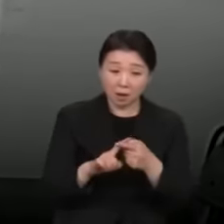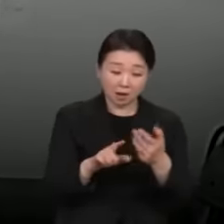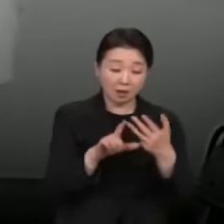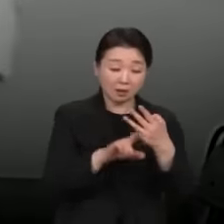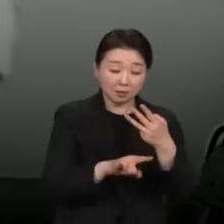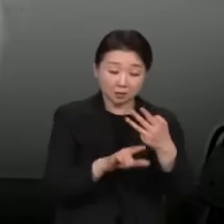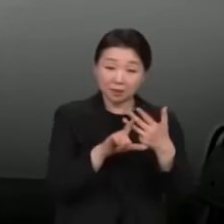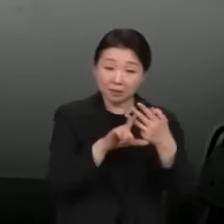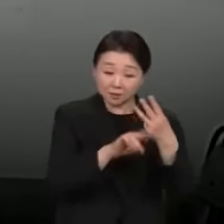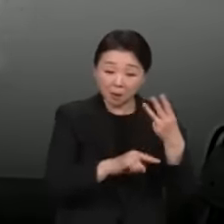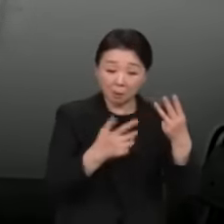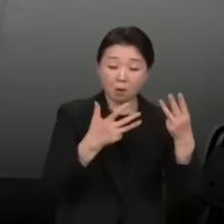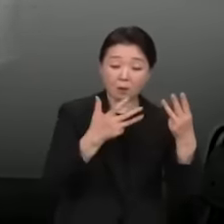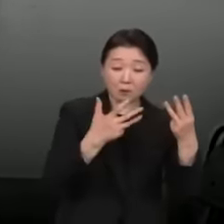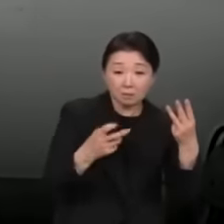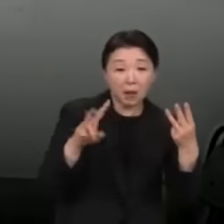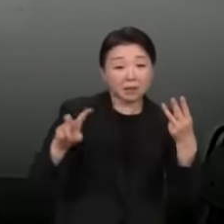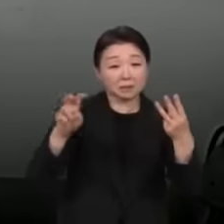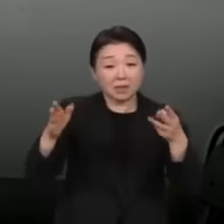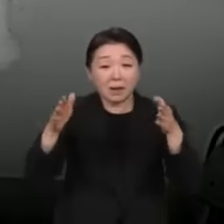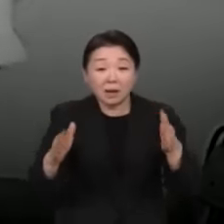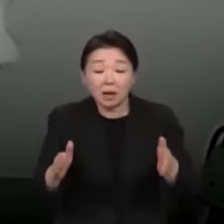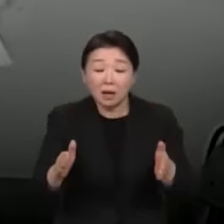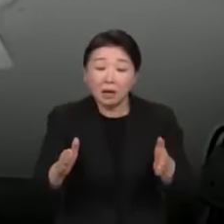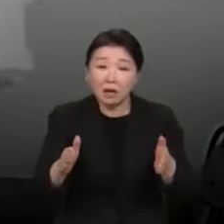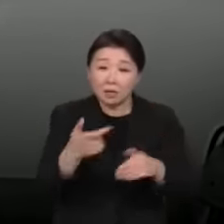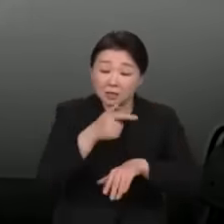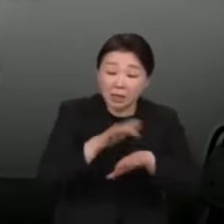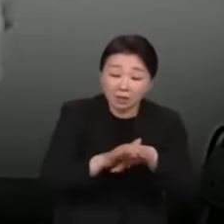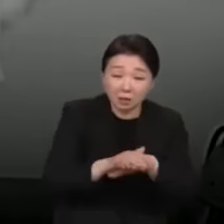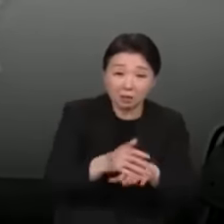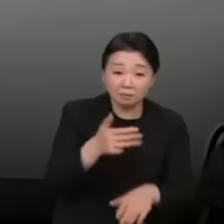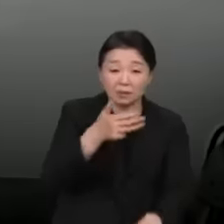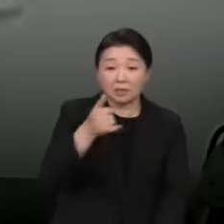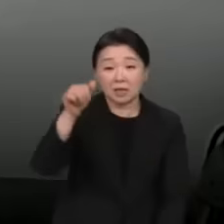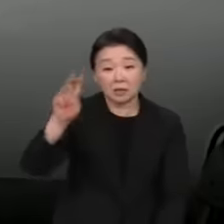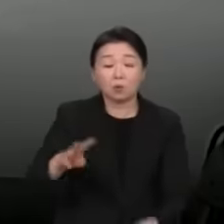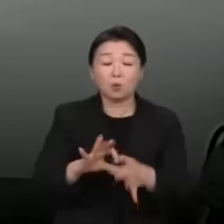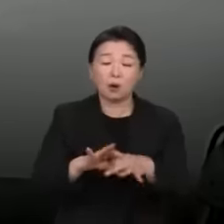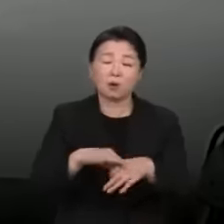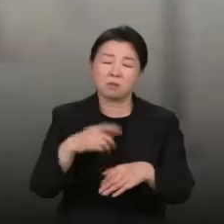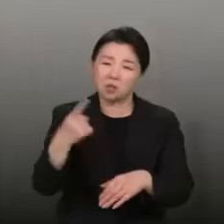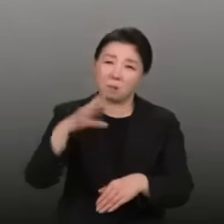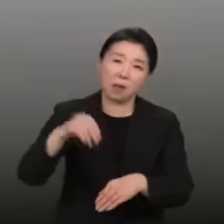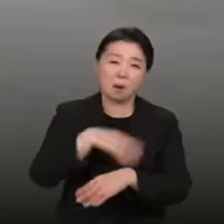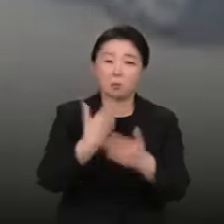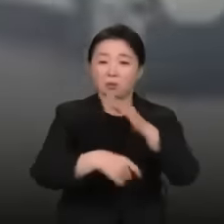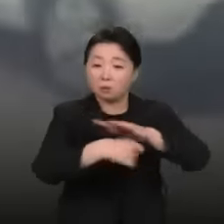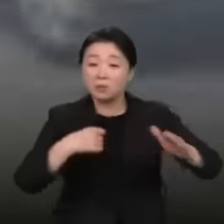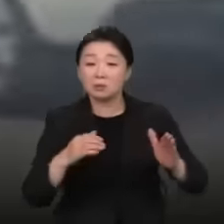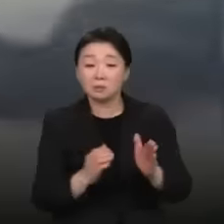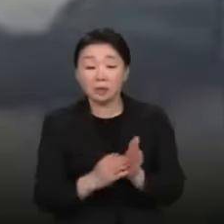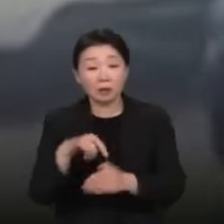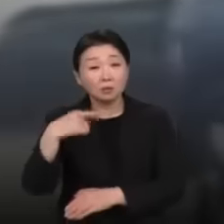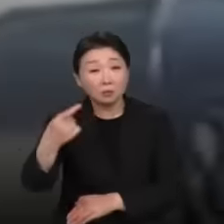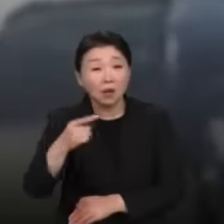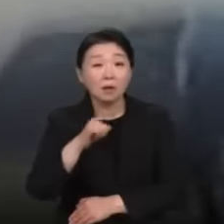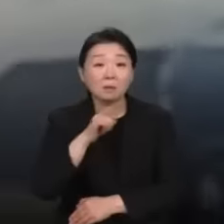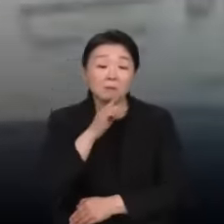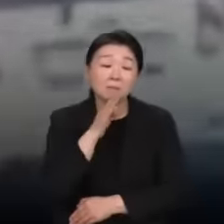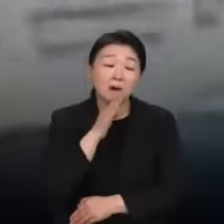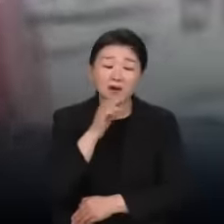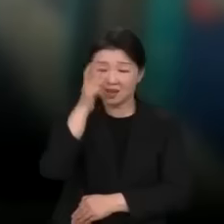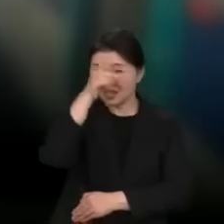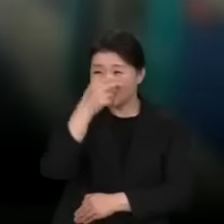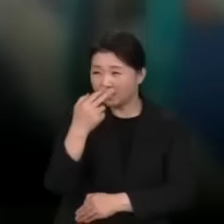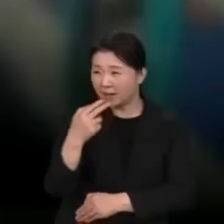18일에서 24일 대전과 세종 일대 가게 14곳에서 1,100만 원가량을 훔쳤습니다. 그 뒤로는 본격적으로 경찰을